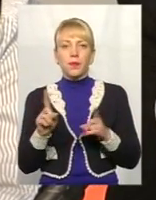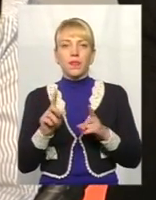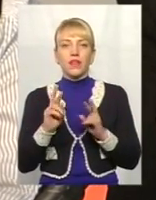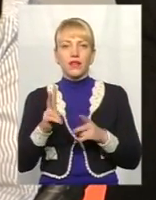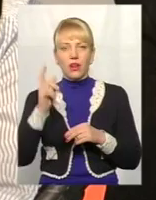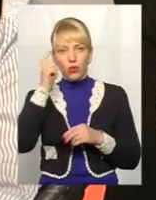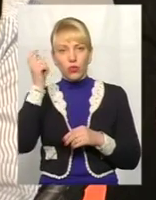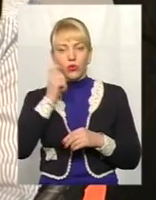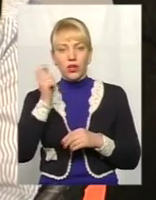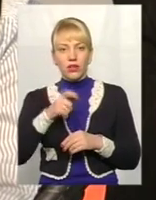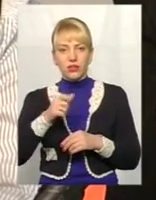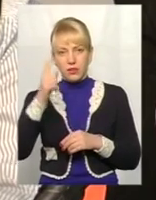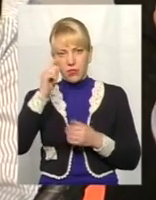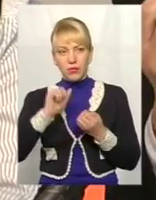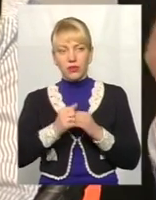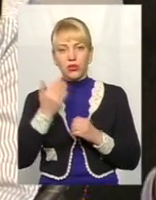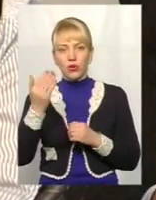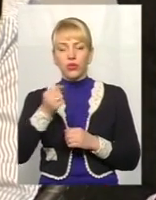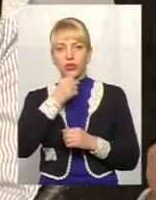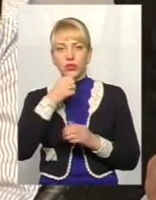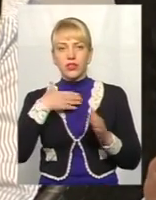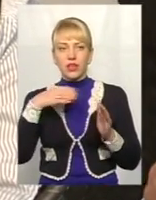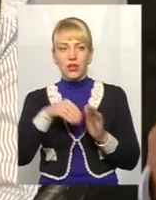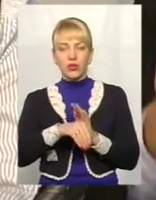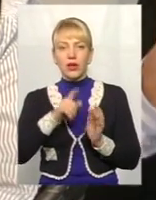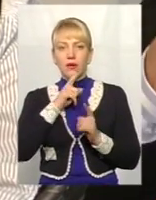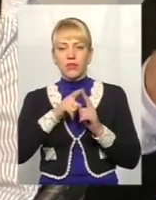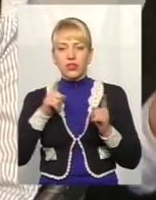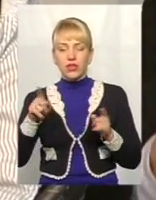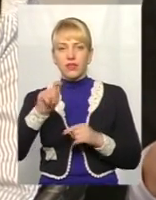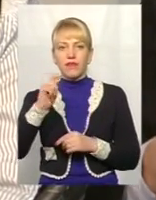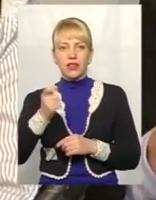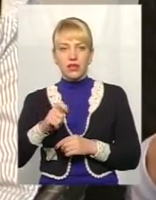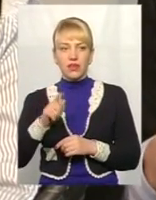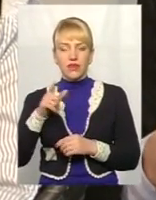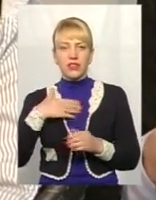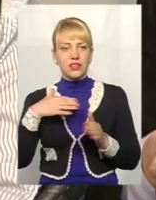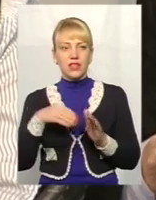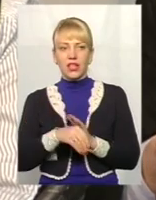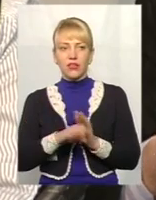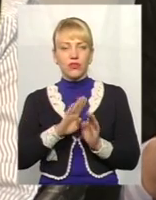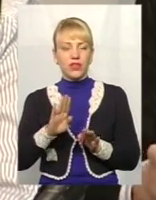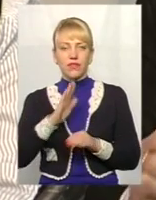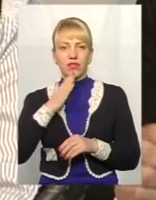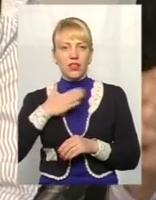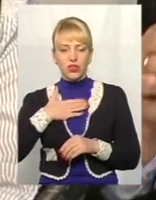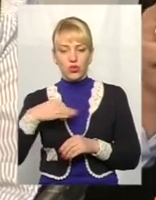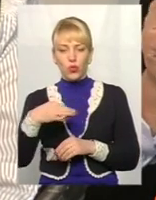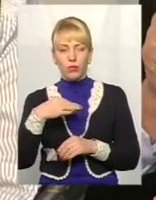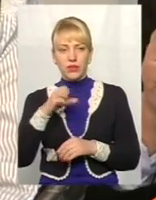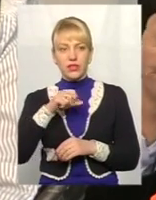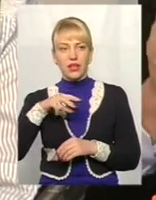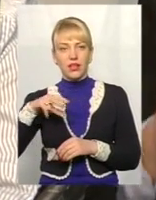українці пам'ятають, його дідусь загинув під час війни, і він загинув не в нашій області,